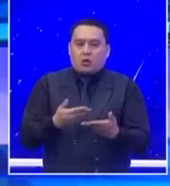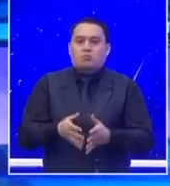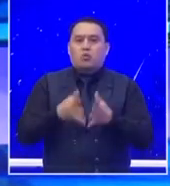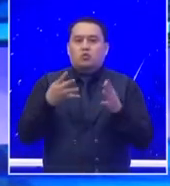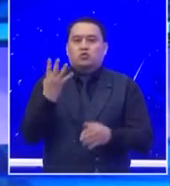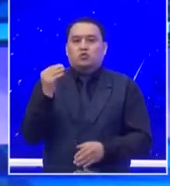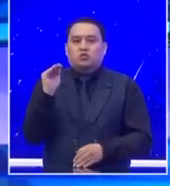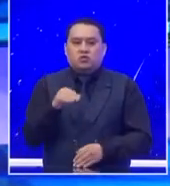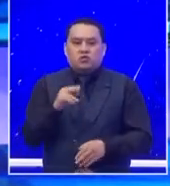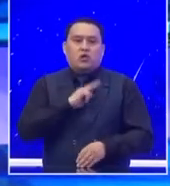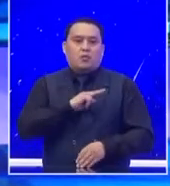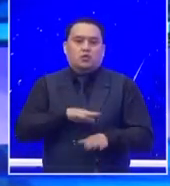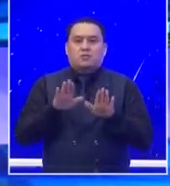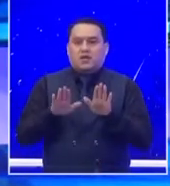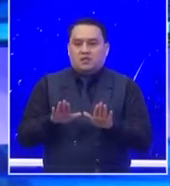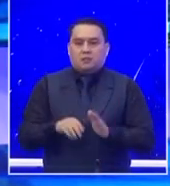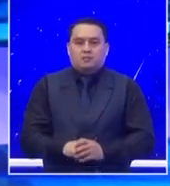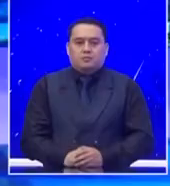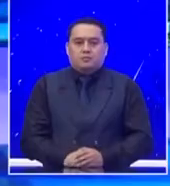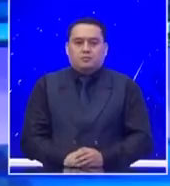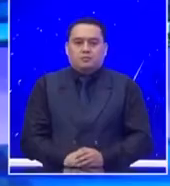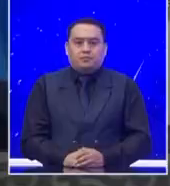более 4500 рабочих мест.